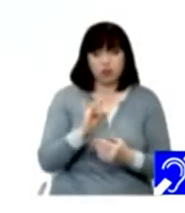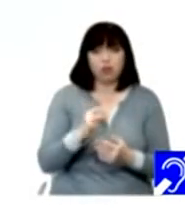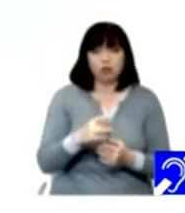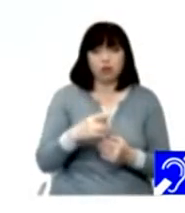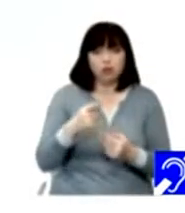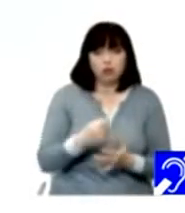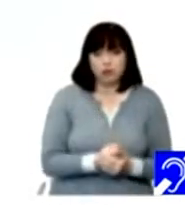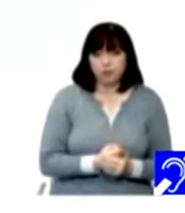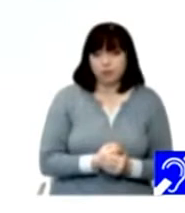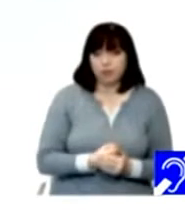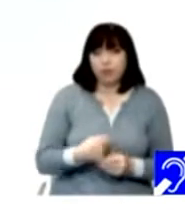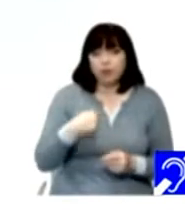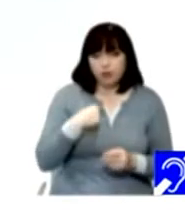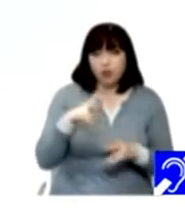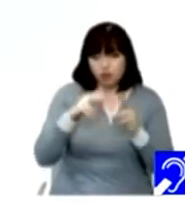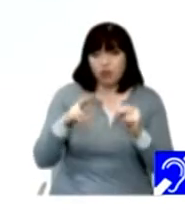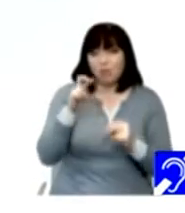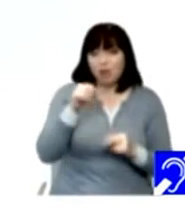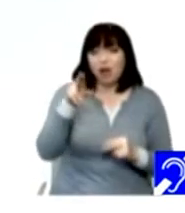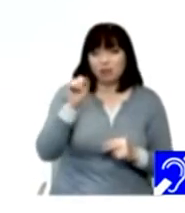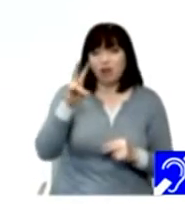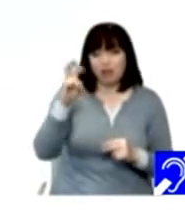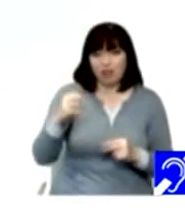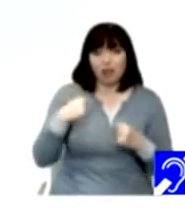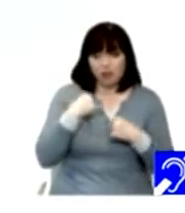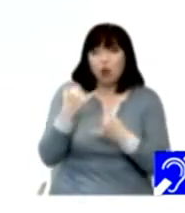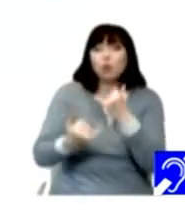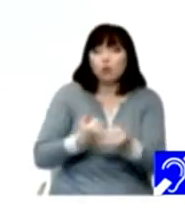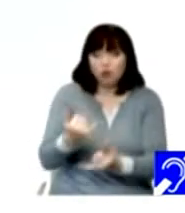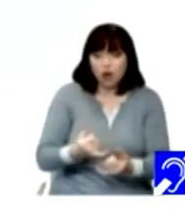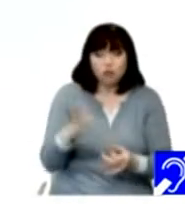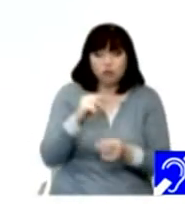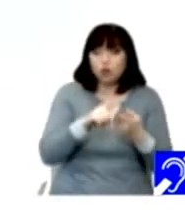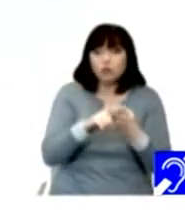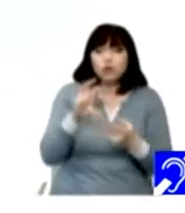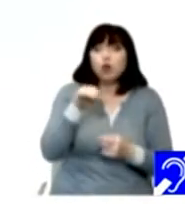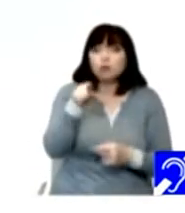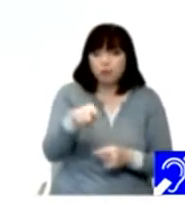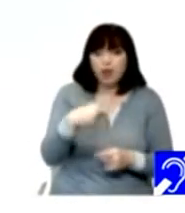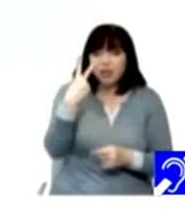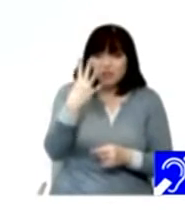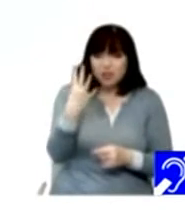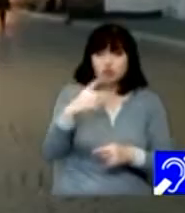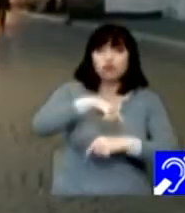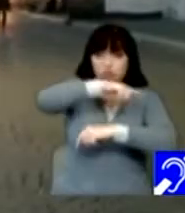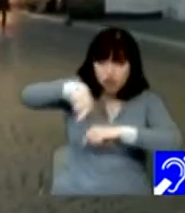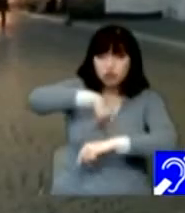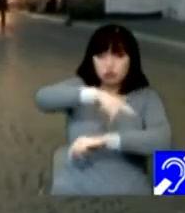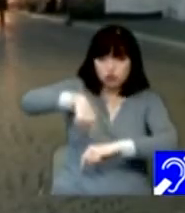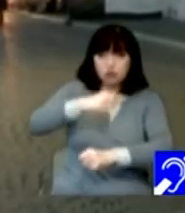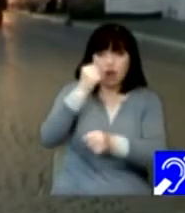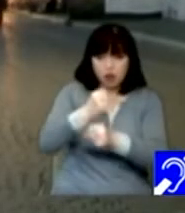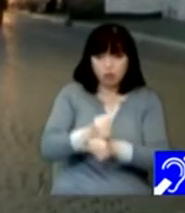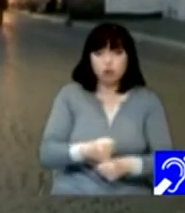și înseamnă badare, ave grijă. Depinde tot de tine. 24 din 24. Noi lucrăm